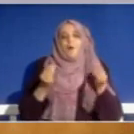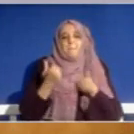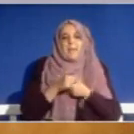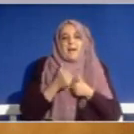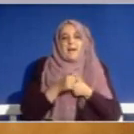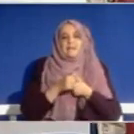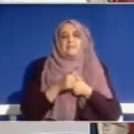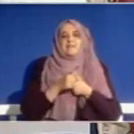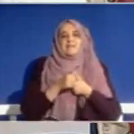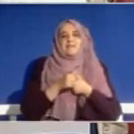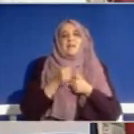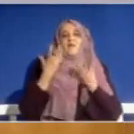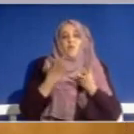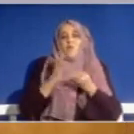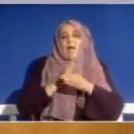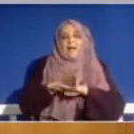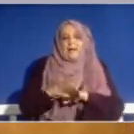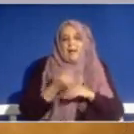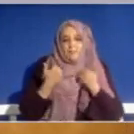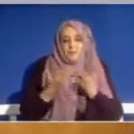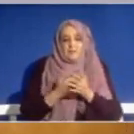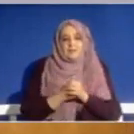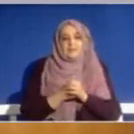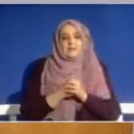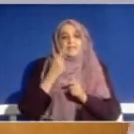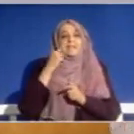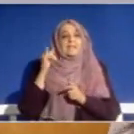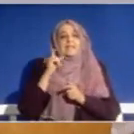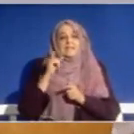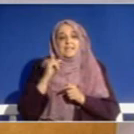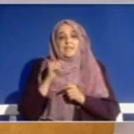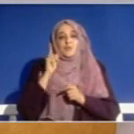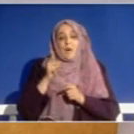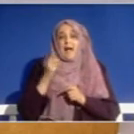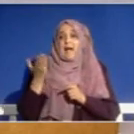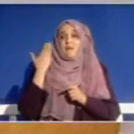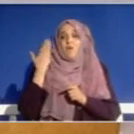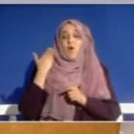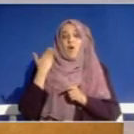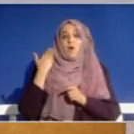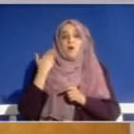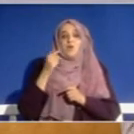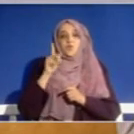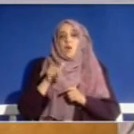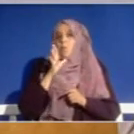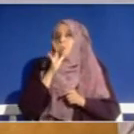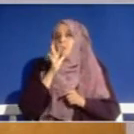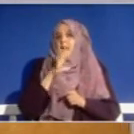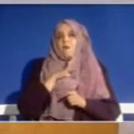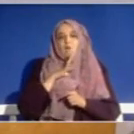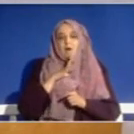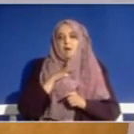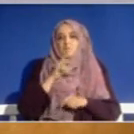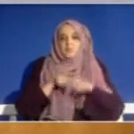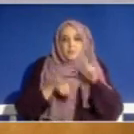درت لهمش العقيقة نقدر ندير لهم الآن العقيقة الآن إذا كان في الوقت اللي لازم تدير لهم العقيقة كنت عاجزة ما